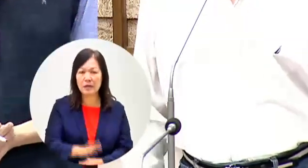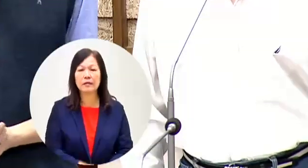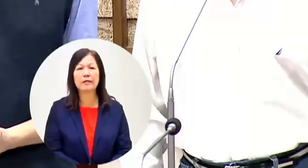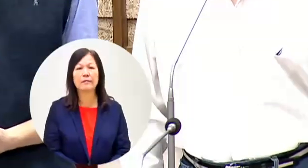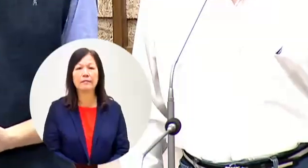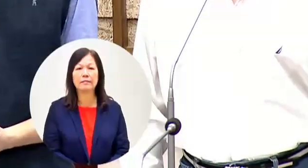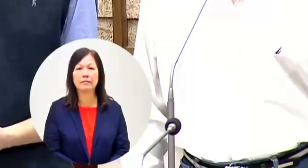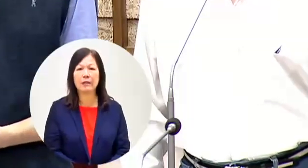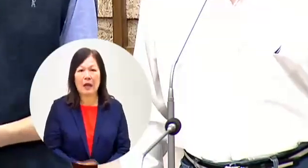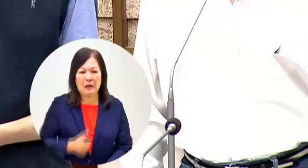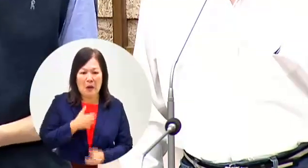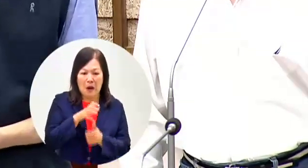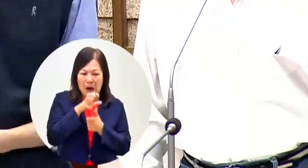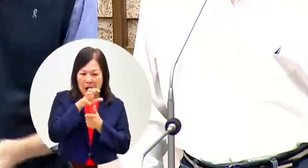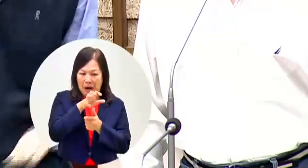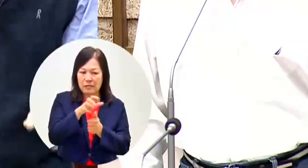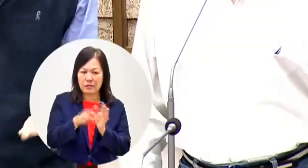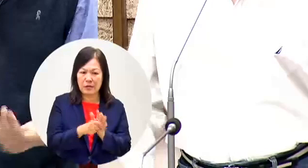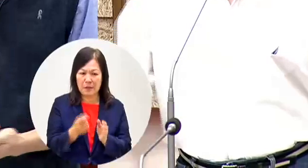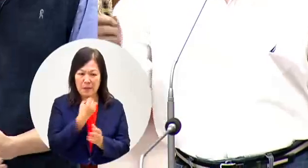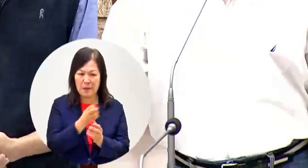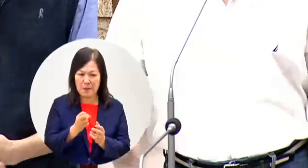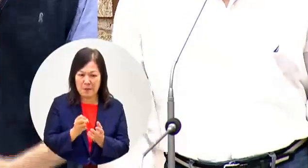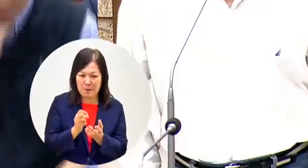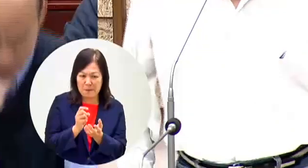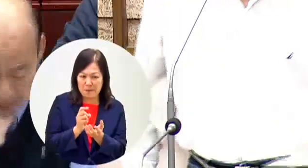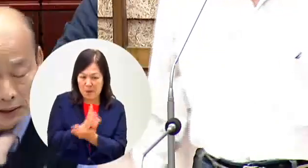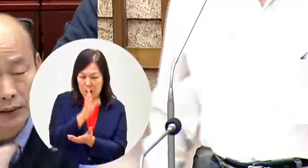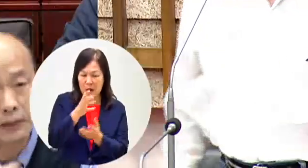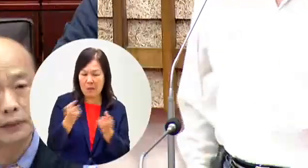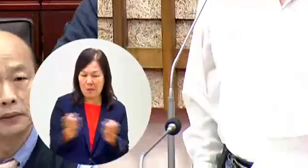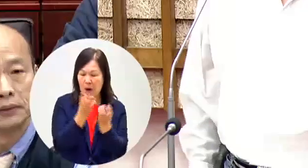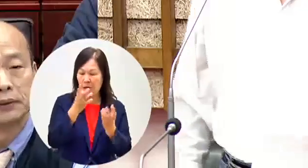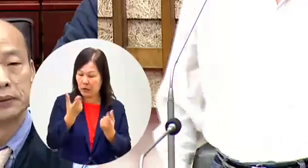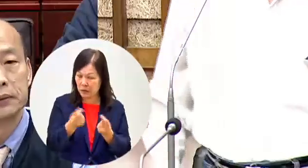款呐，我咧想应该是安尼啦。嘿，来，请坐，市长，请坐来。